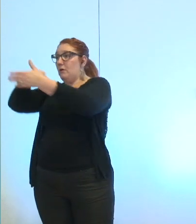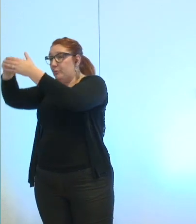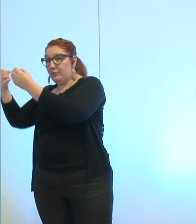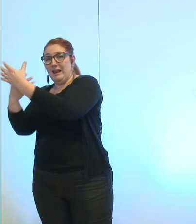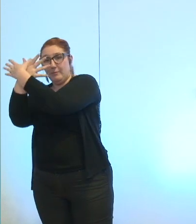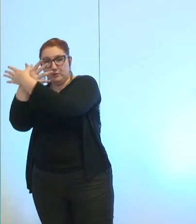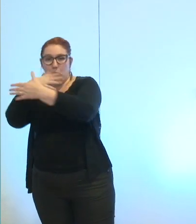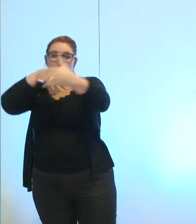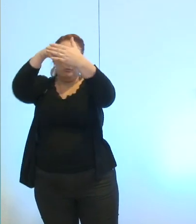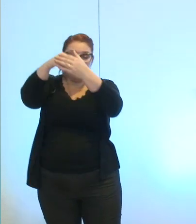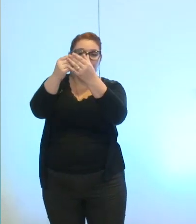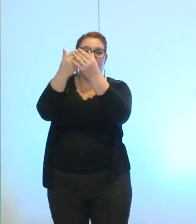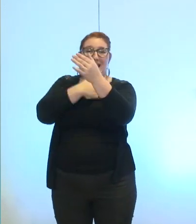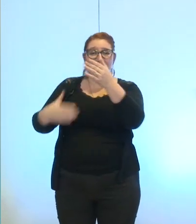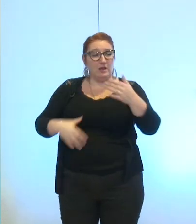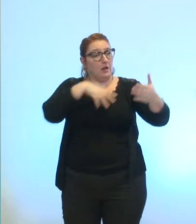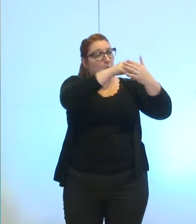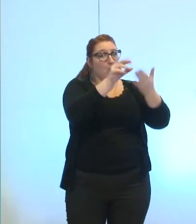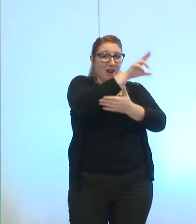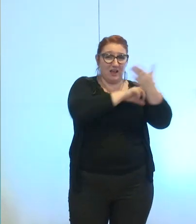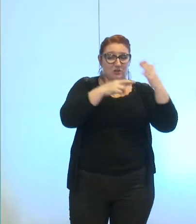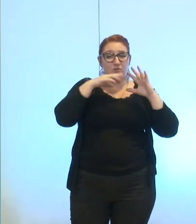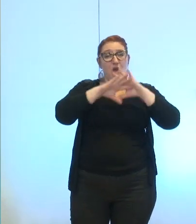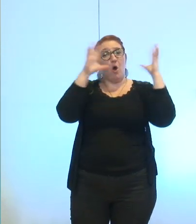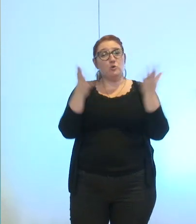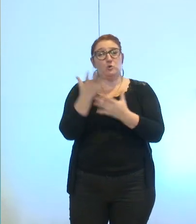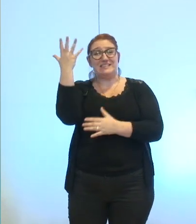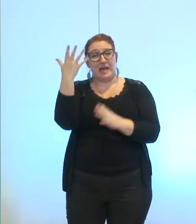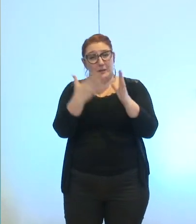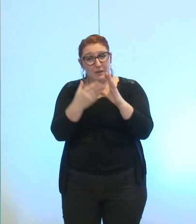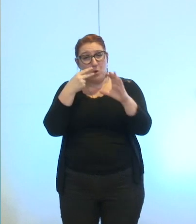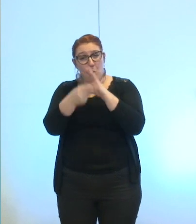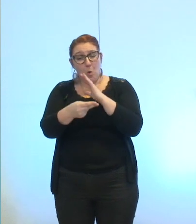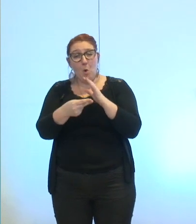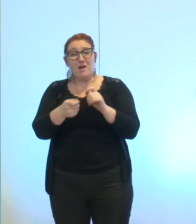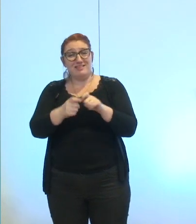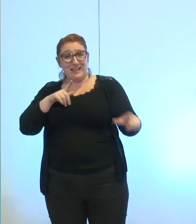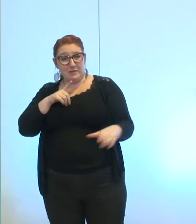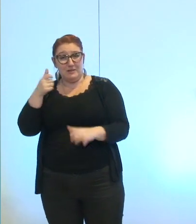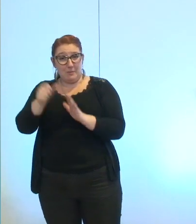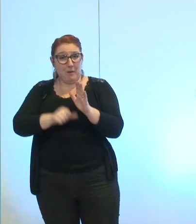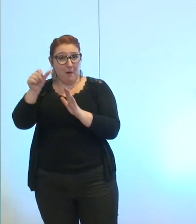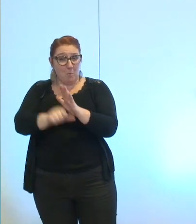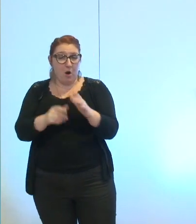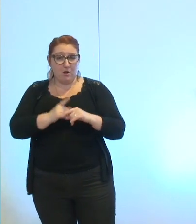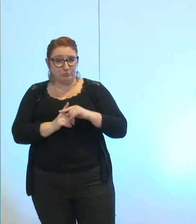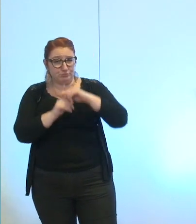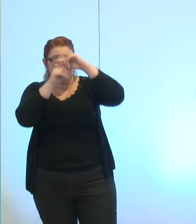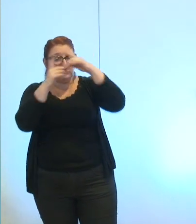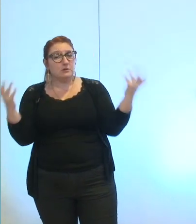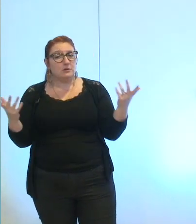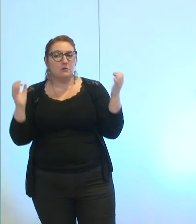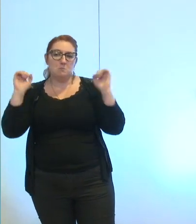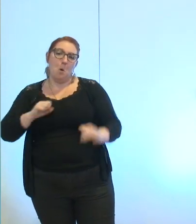région et qui au total donc cumule plus de 5000 € d'indemnité mensuelle vous pourriez au moins faire cela ce